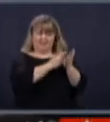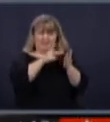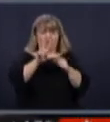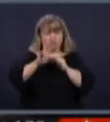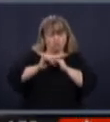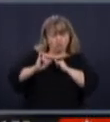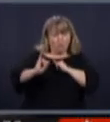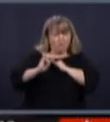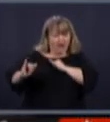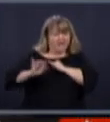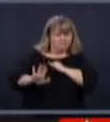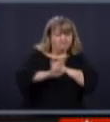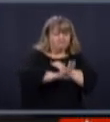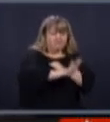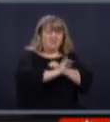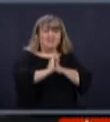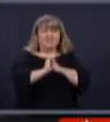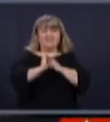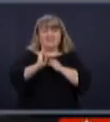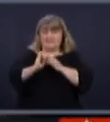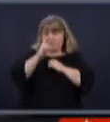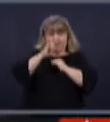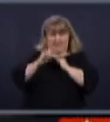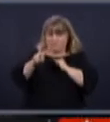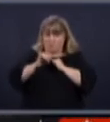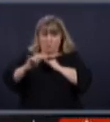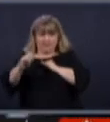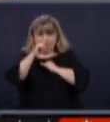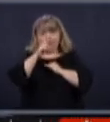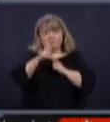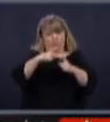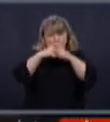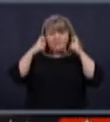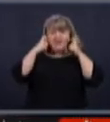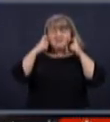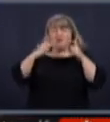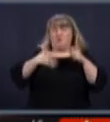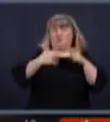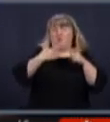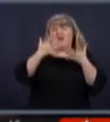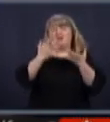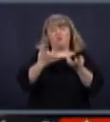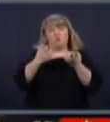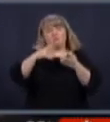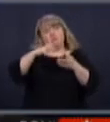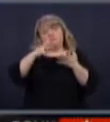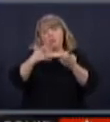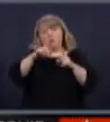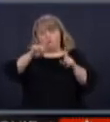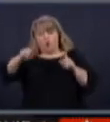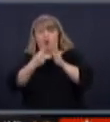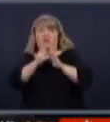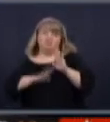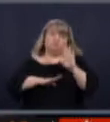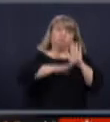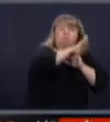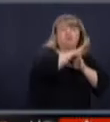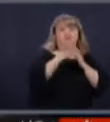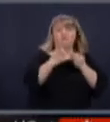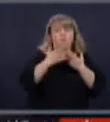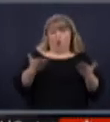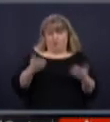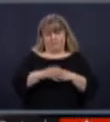masque quand ils ne sont pas capables, si on veut que la propagation ne se relance pas. Donc, je pense que